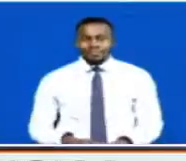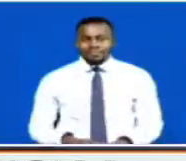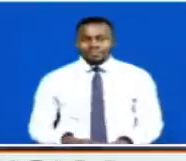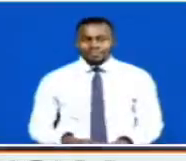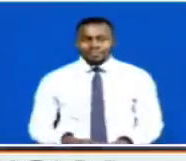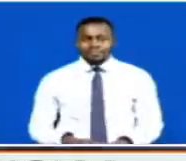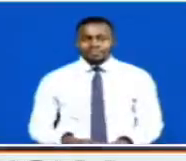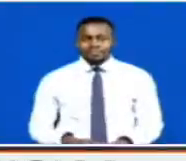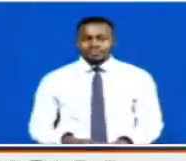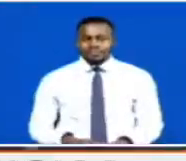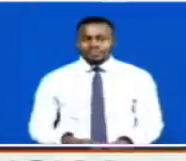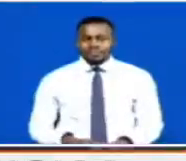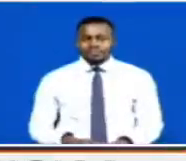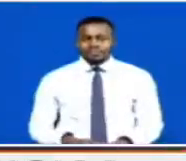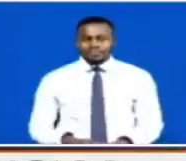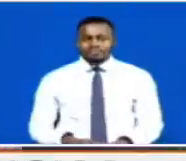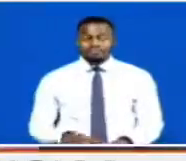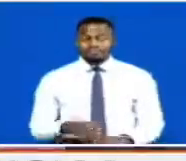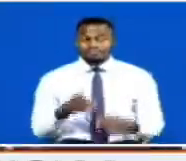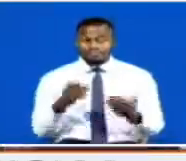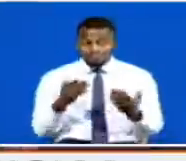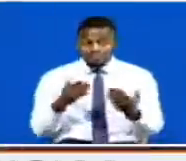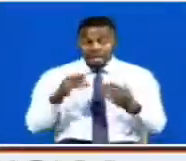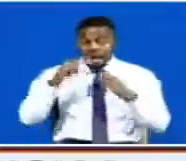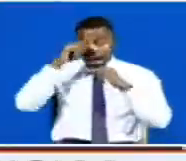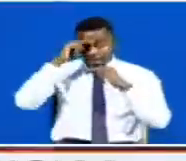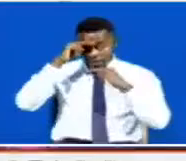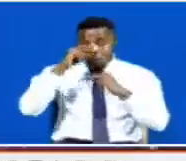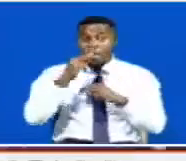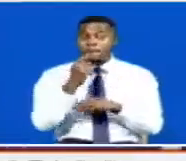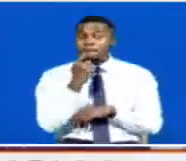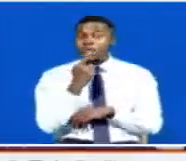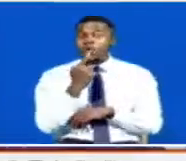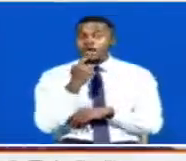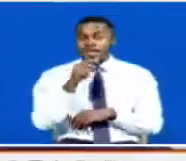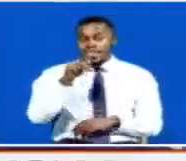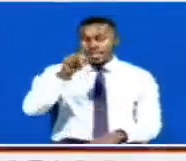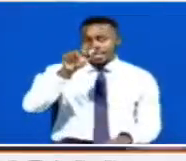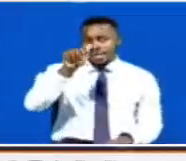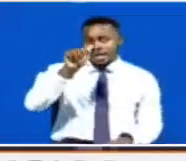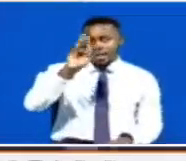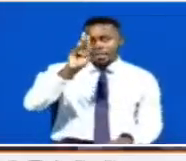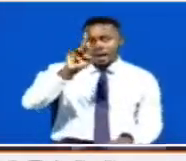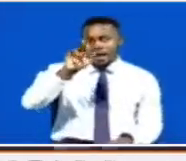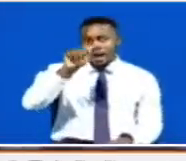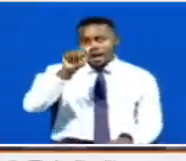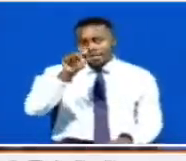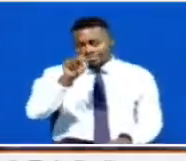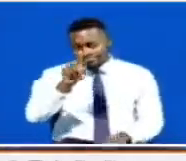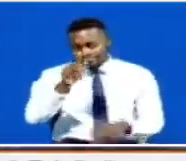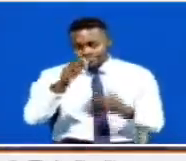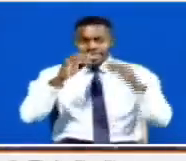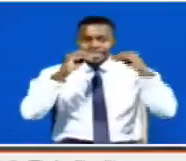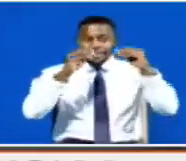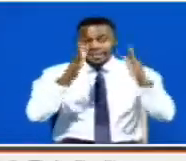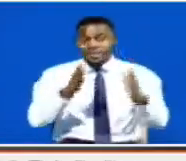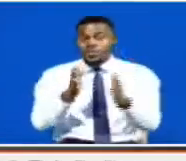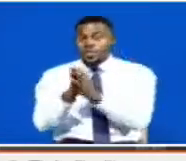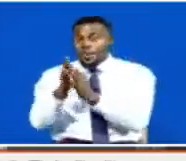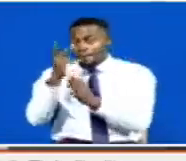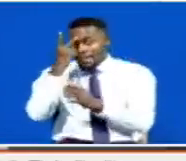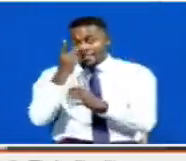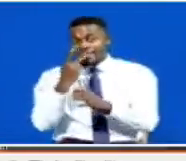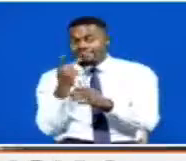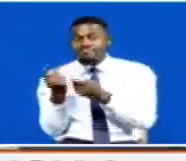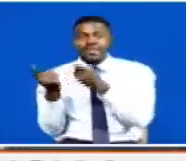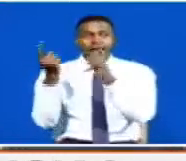Mbwembwe na nderemo zilishamiri katika shule ya Upili ya Moi Kabarak Nakuru, walimu na wazazi wakijiunga na wanafunzi kusherehekea matokeo ya